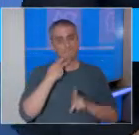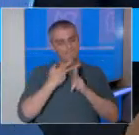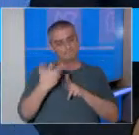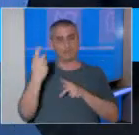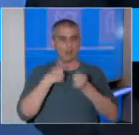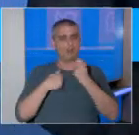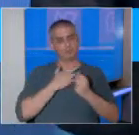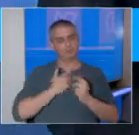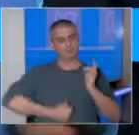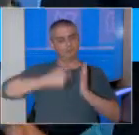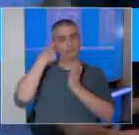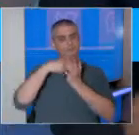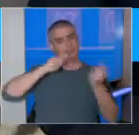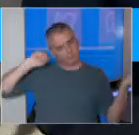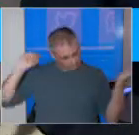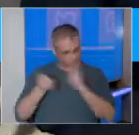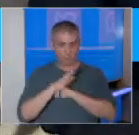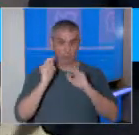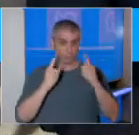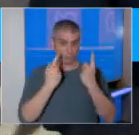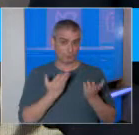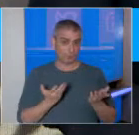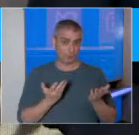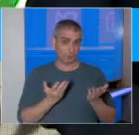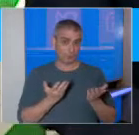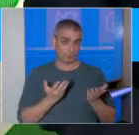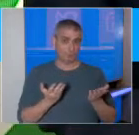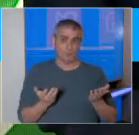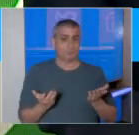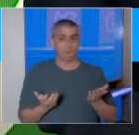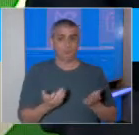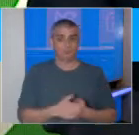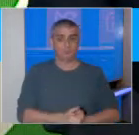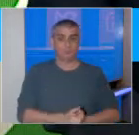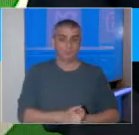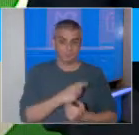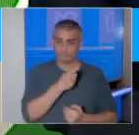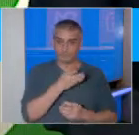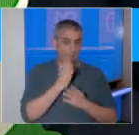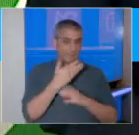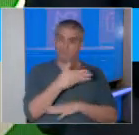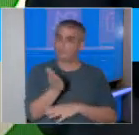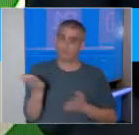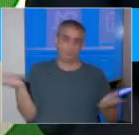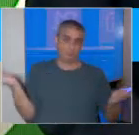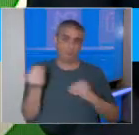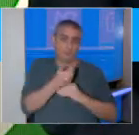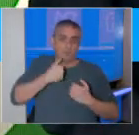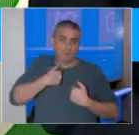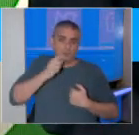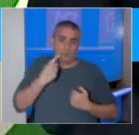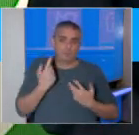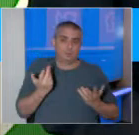אומר אני רוצה את שר האוצר לשנות את כל מה שקורה כאן. אז אתה נכנס בדלת פתוחה, אתה הקדמת אותי